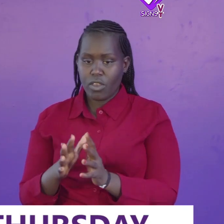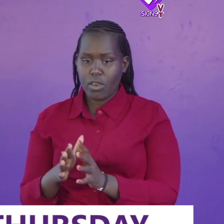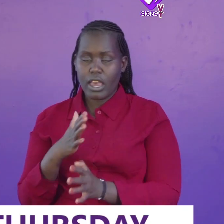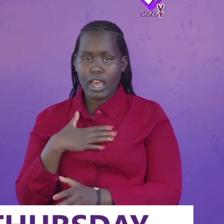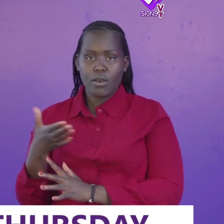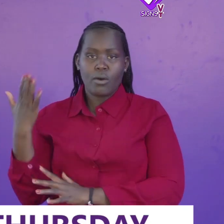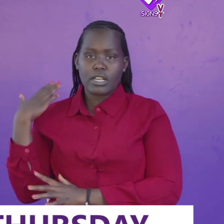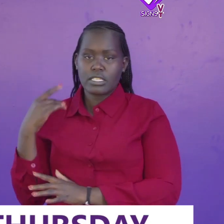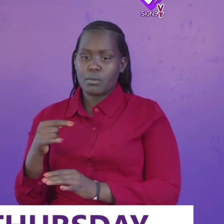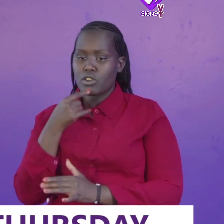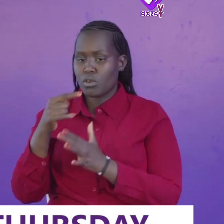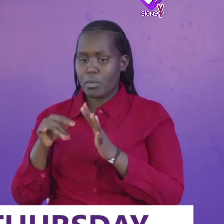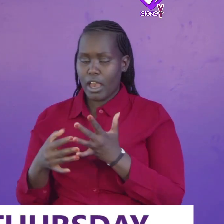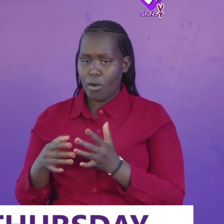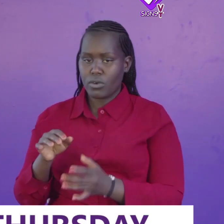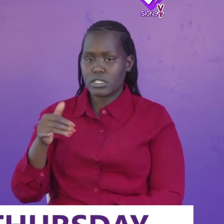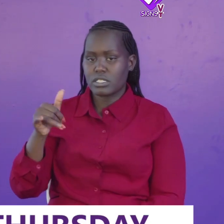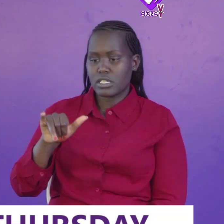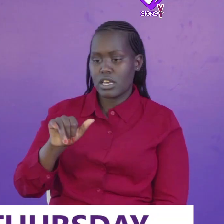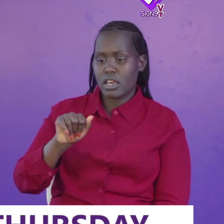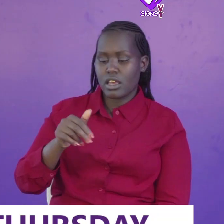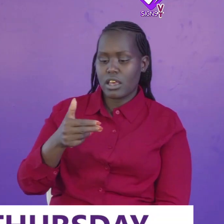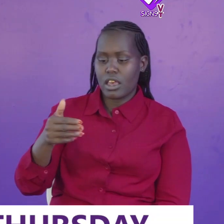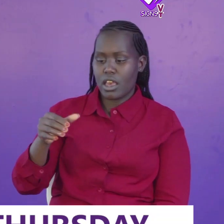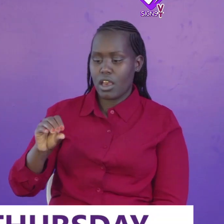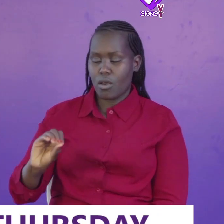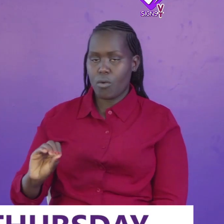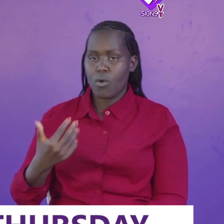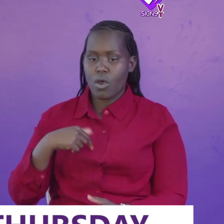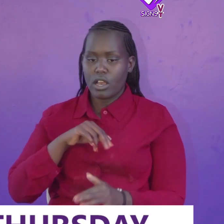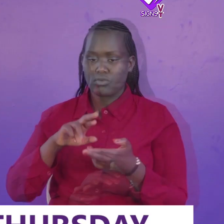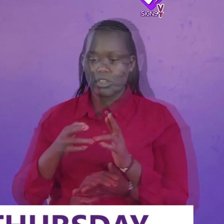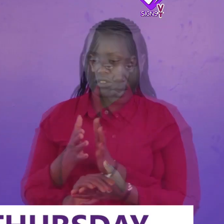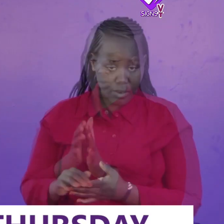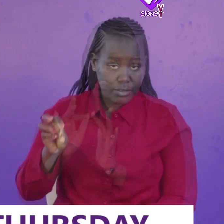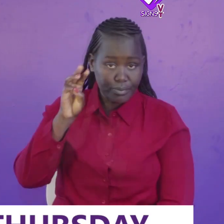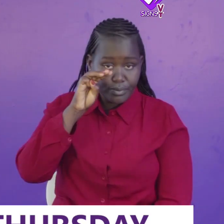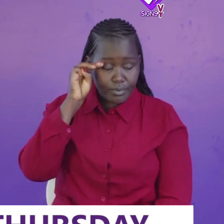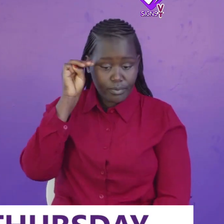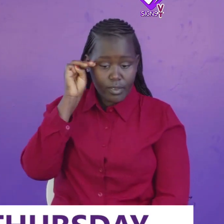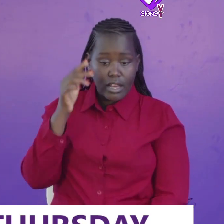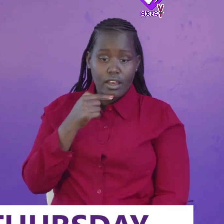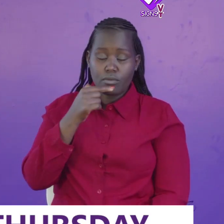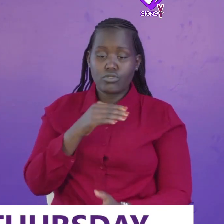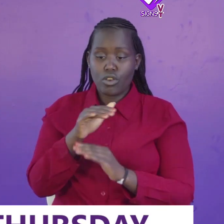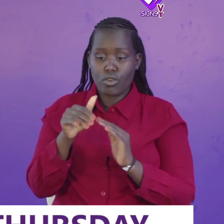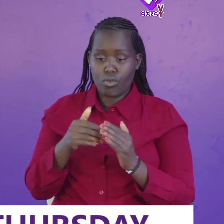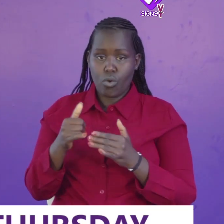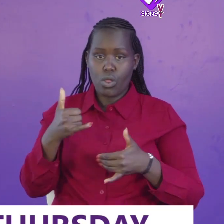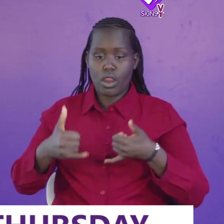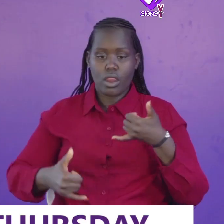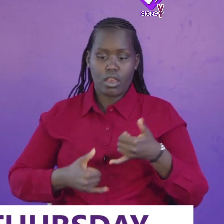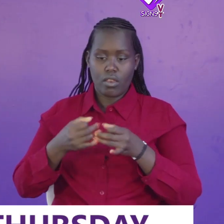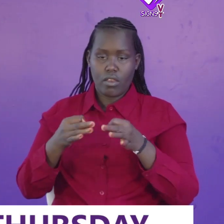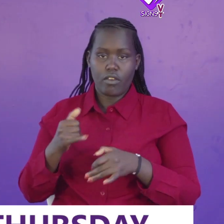how was Yahoo. Juu sisi tuna relate na emails, you know. So I hope you enjoy. I'm sure you all are enjoying. Kama